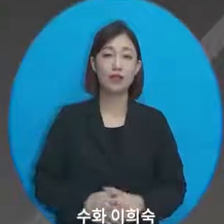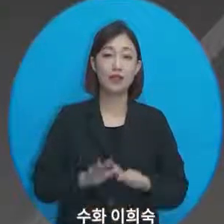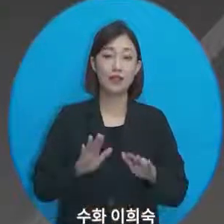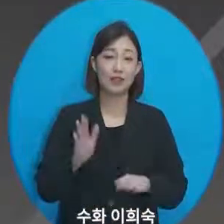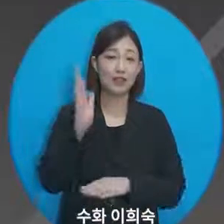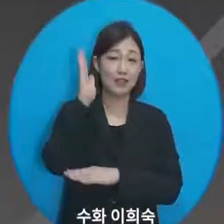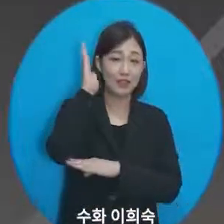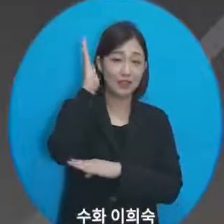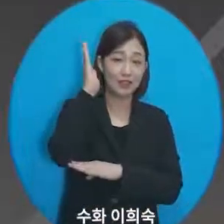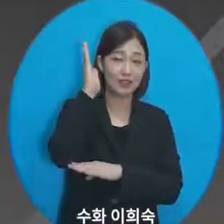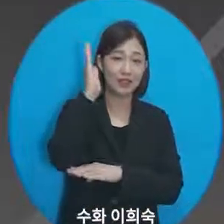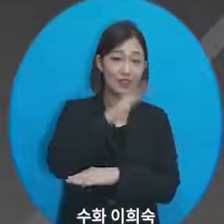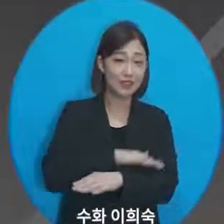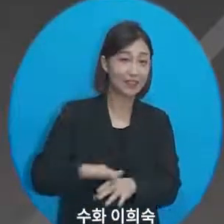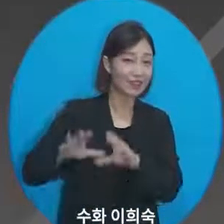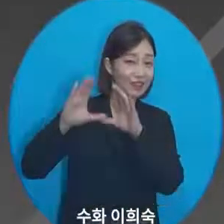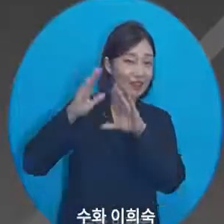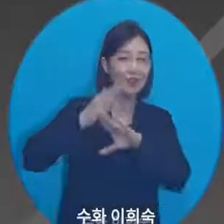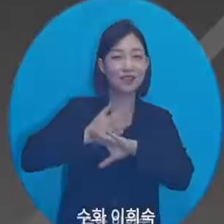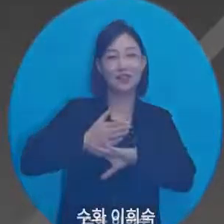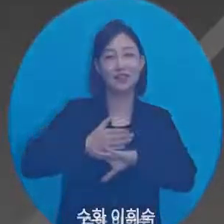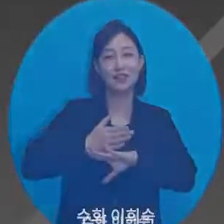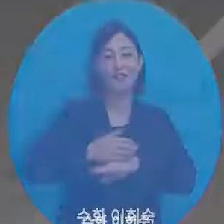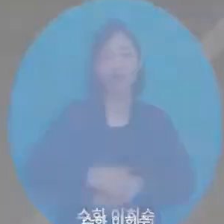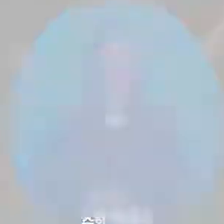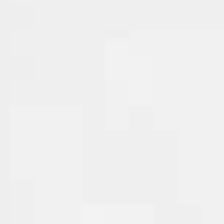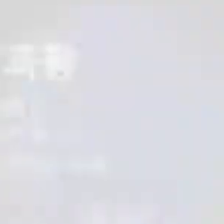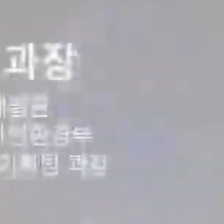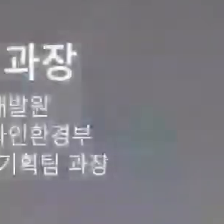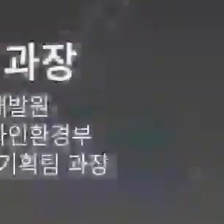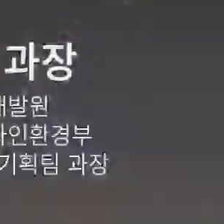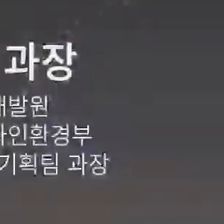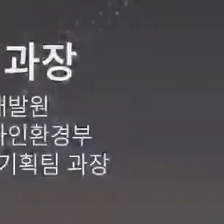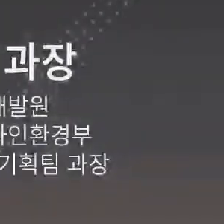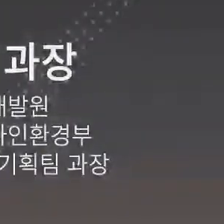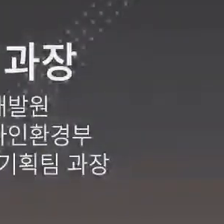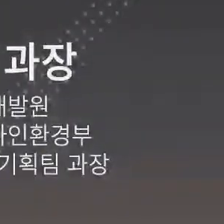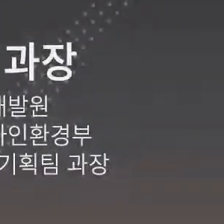지금까지 이야기를 들어주셔서 대단히 감사합니다.